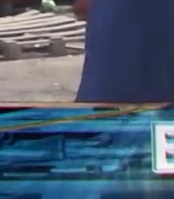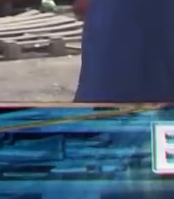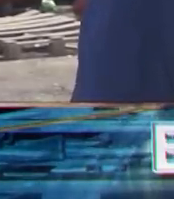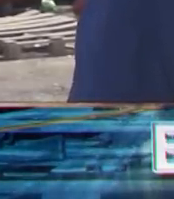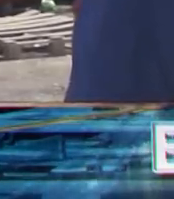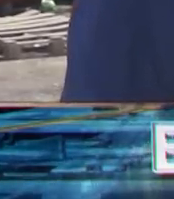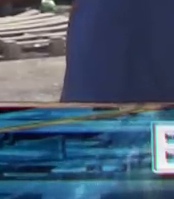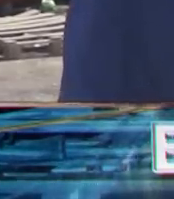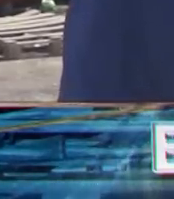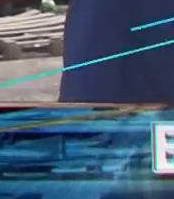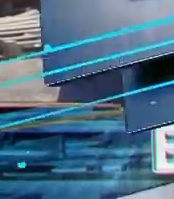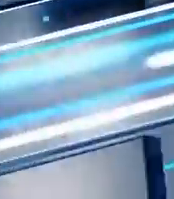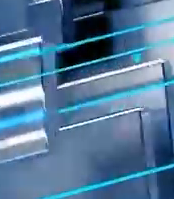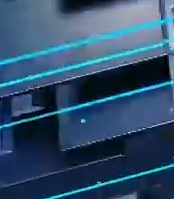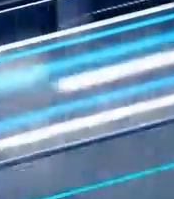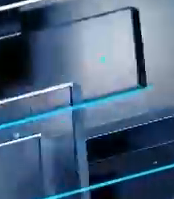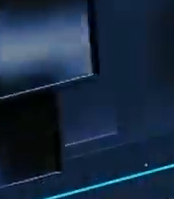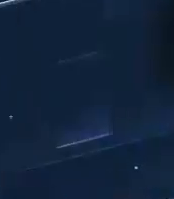Біраз шектеу қойдық.